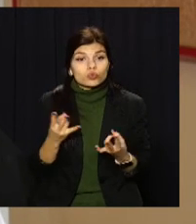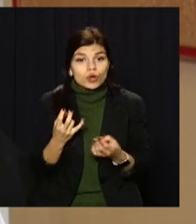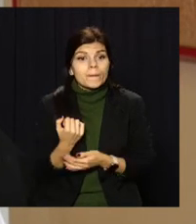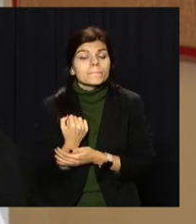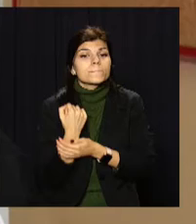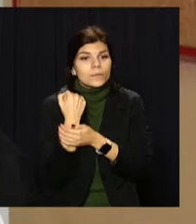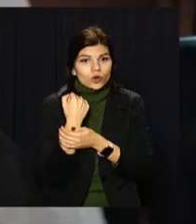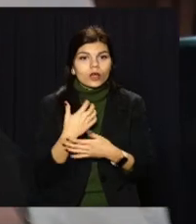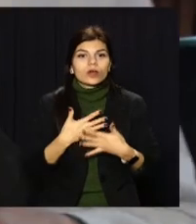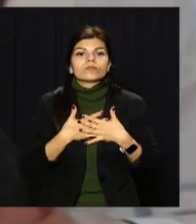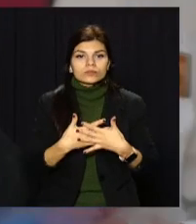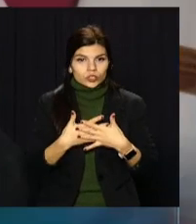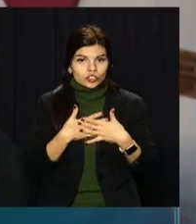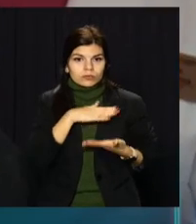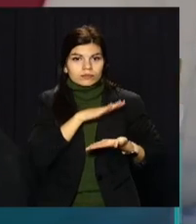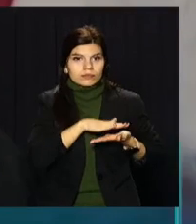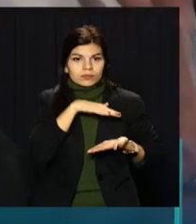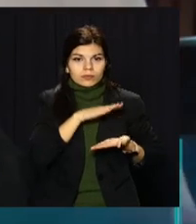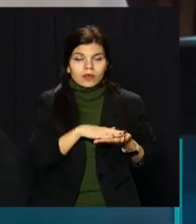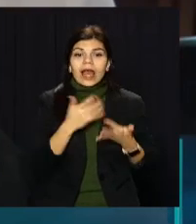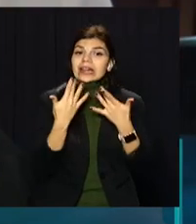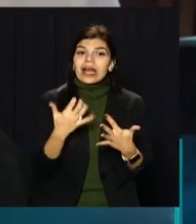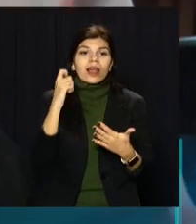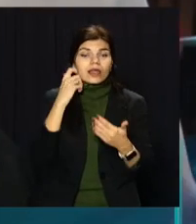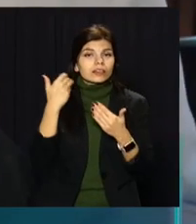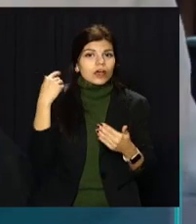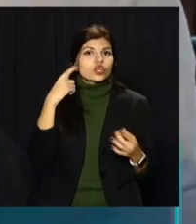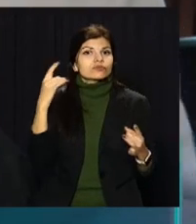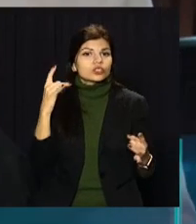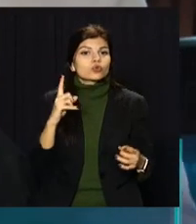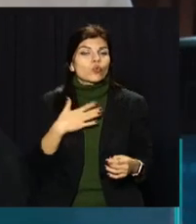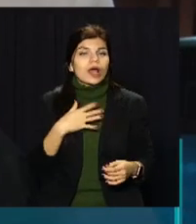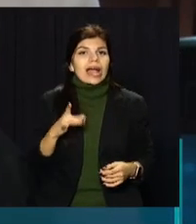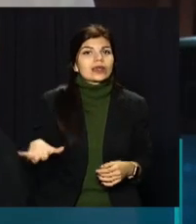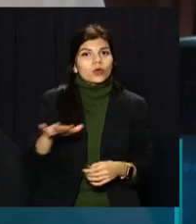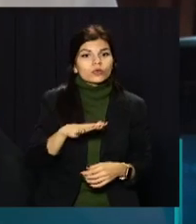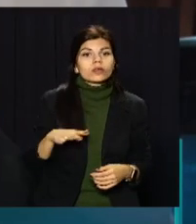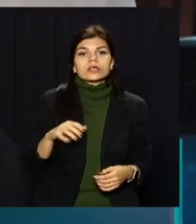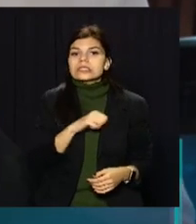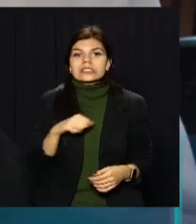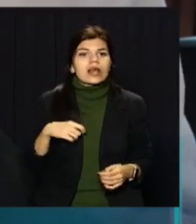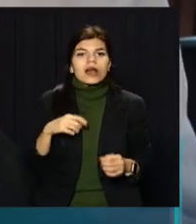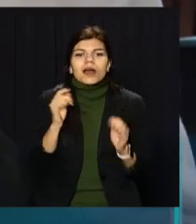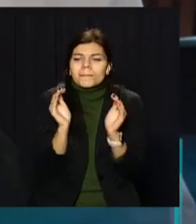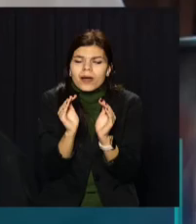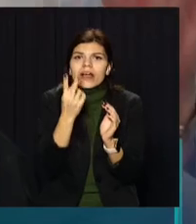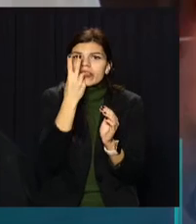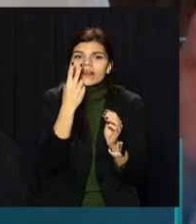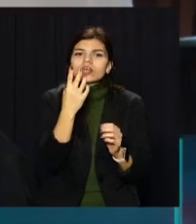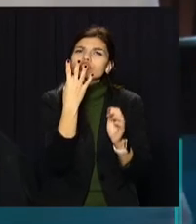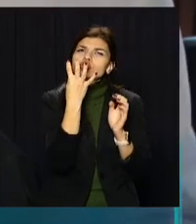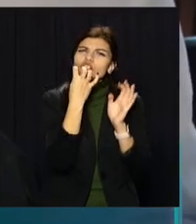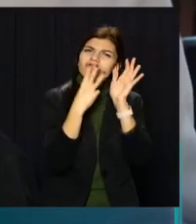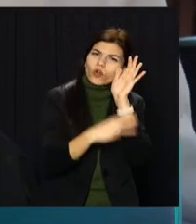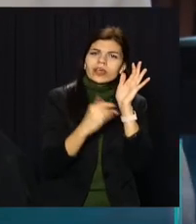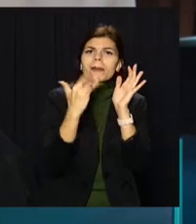поддержке респираторной. Несколько лет назад в Украине прозвучало о том, что в нашем регионе выхожена самая маленькая двойня –